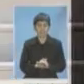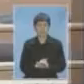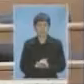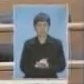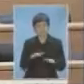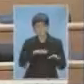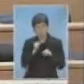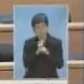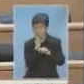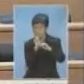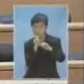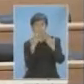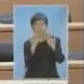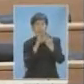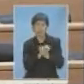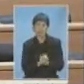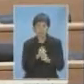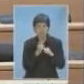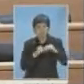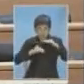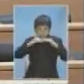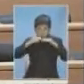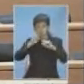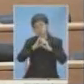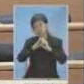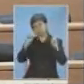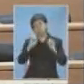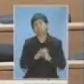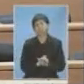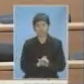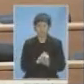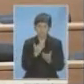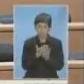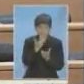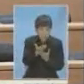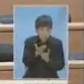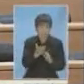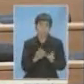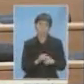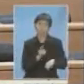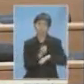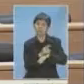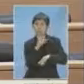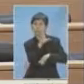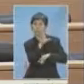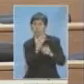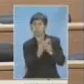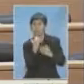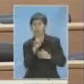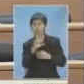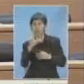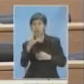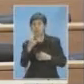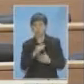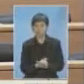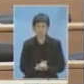ไม่จัดการซ่อมรูโหว่ไม่จัดการซ่อมรอยรั่วต่างๆนะครับในที่ต่างๆแต่มีเงินไปซื้อนาฬิกา15ล้านบาทในระบ